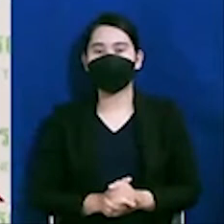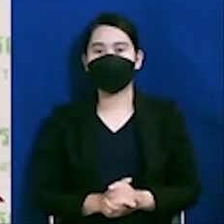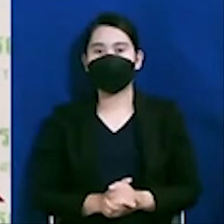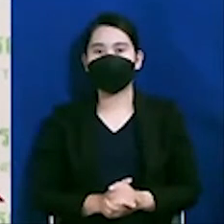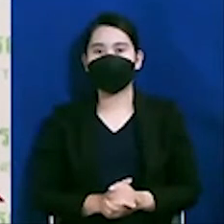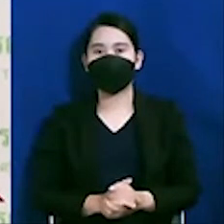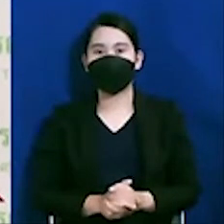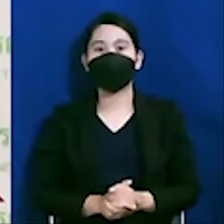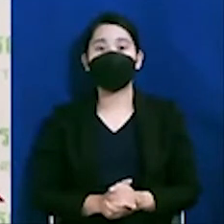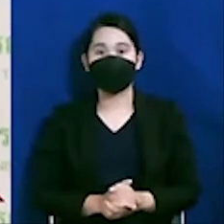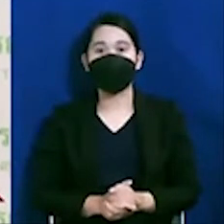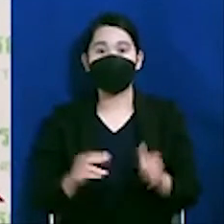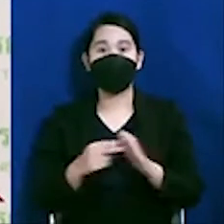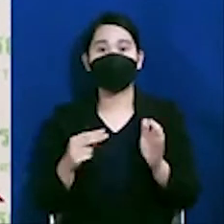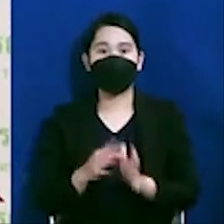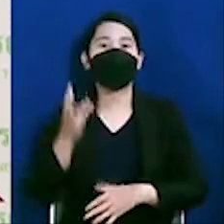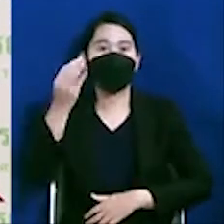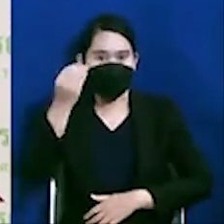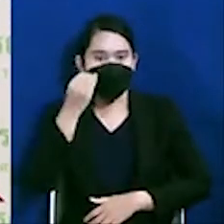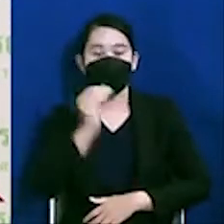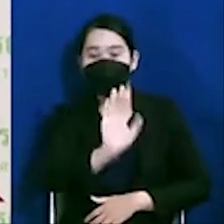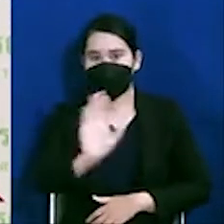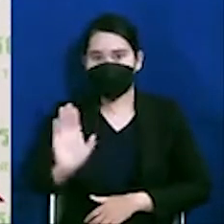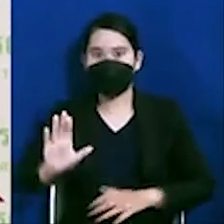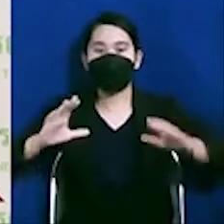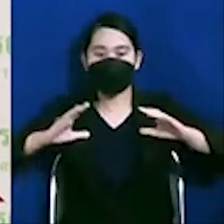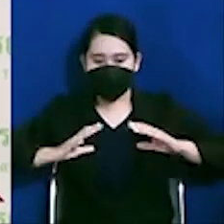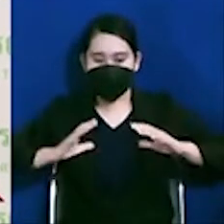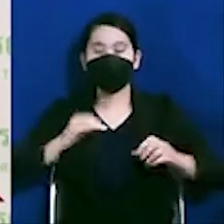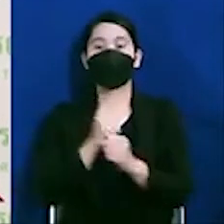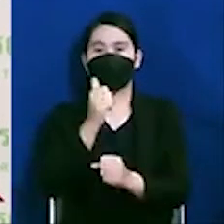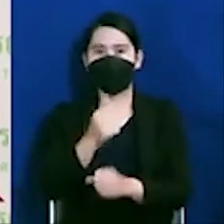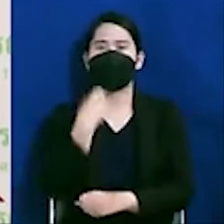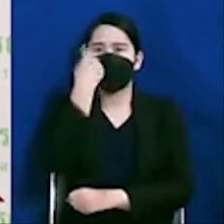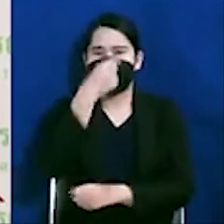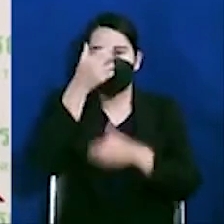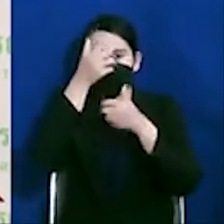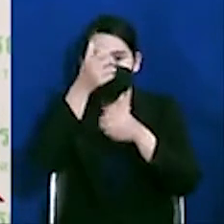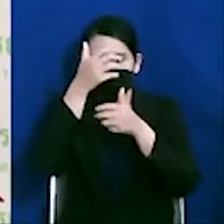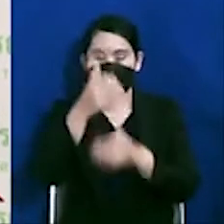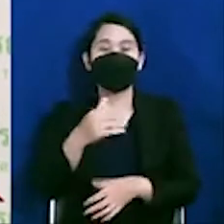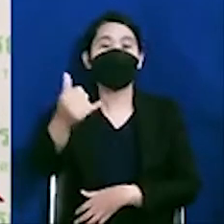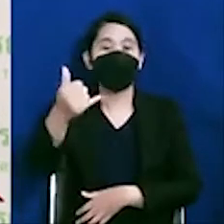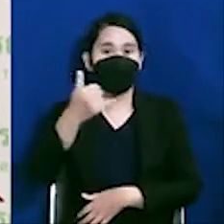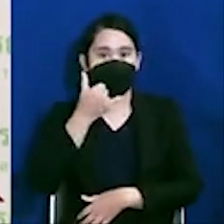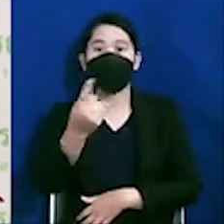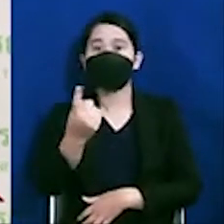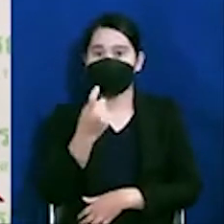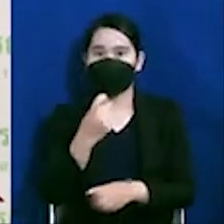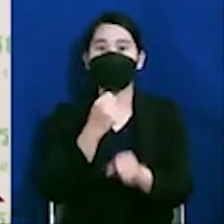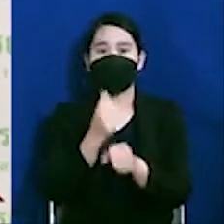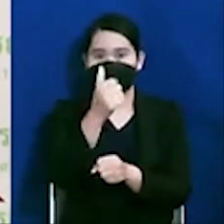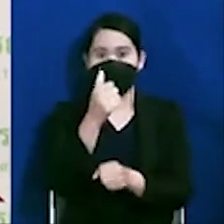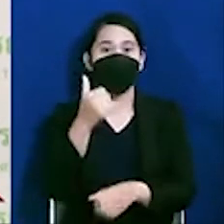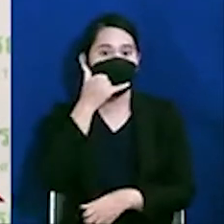ครับอันนี้ก็สามารถที่จะแยกกับตัวที่บ้านได้และท่านใดมีความสนใจติดต่อสอบถามรายละเอียดครับได้